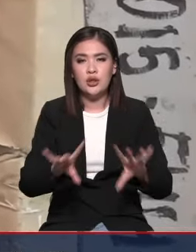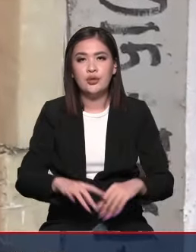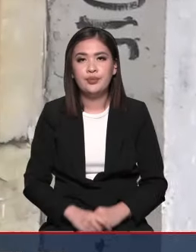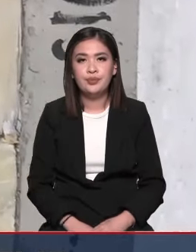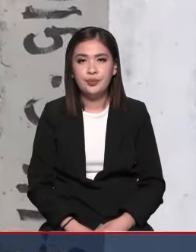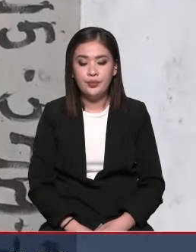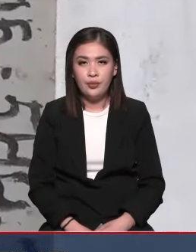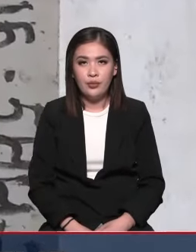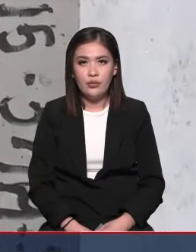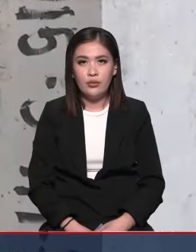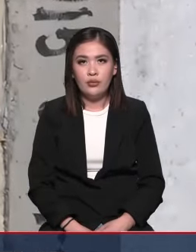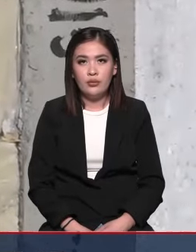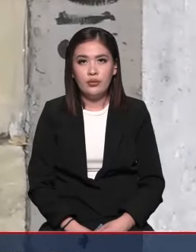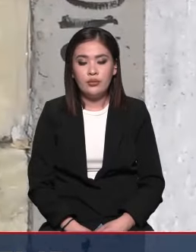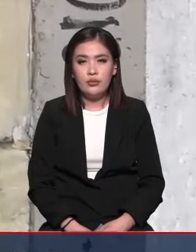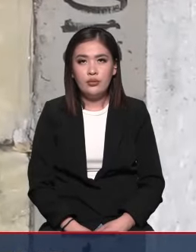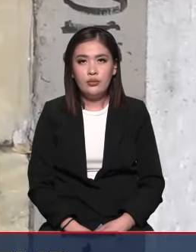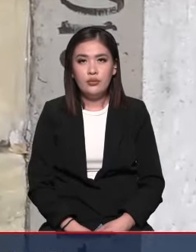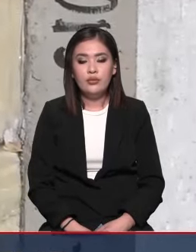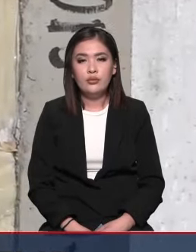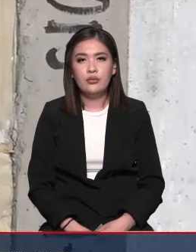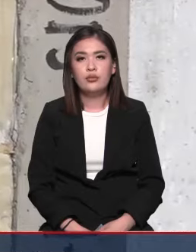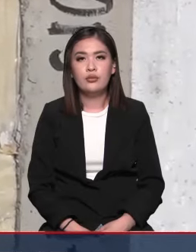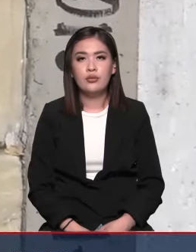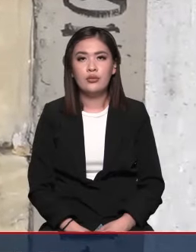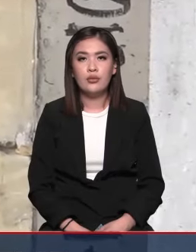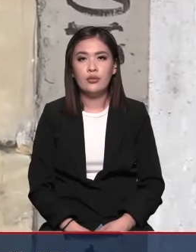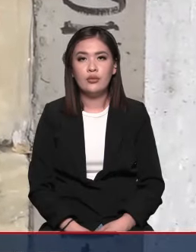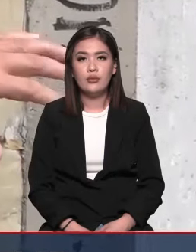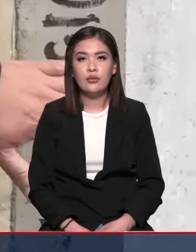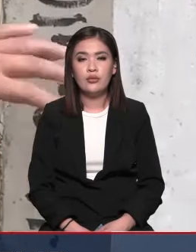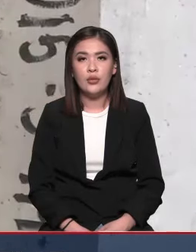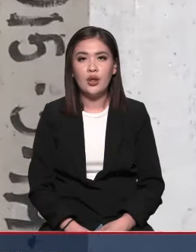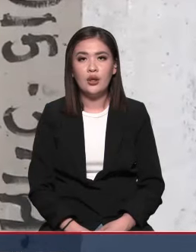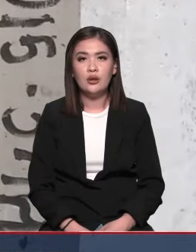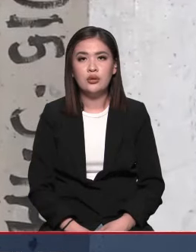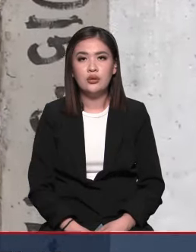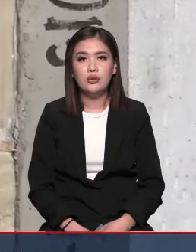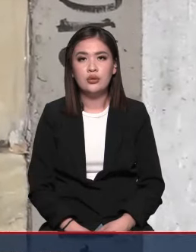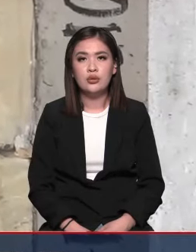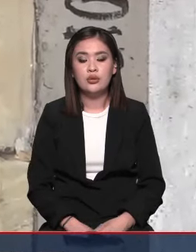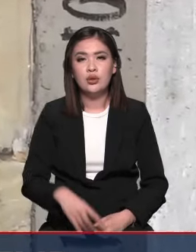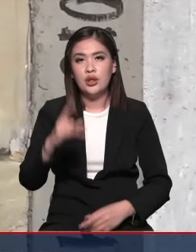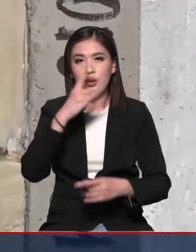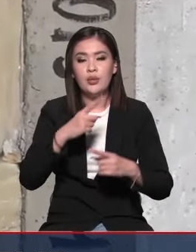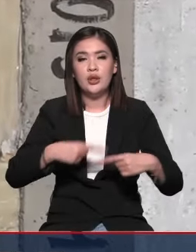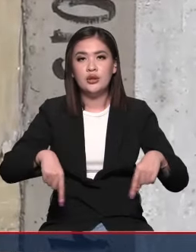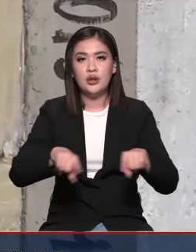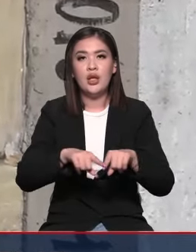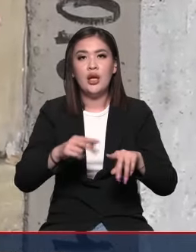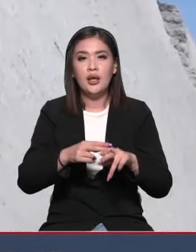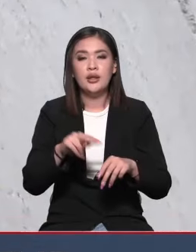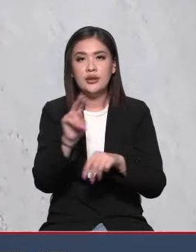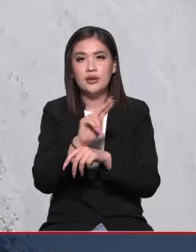Данное железобетонное изделие является наружной стеной, ширина его 38 сантиметров. В теле